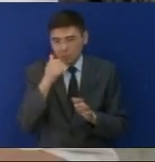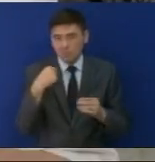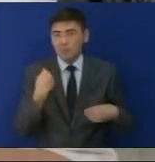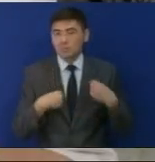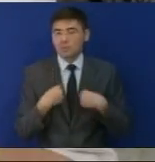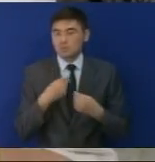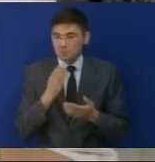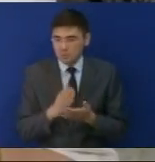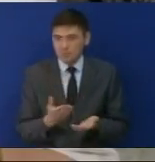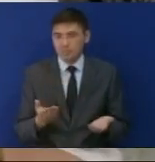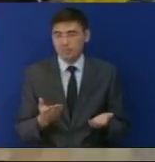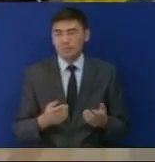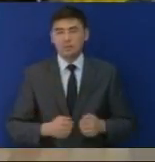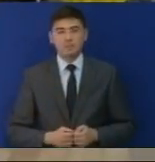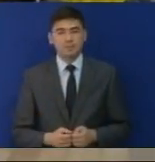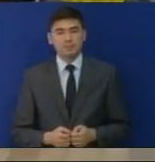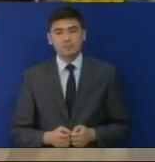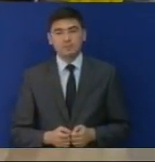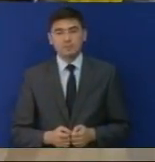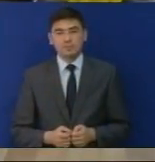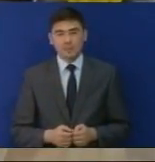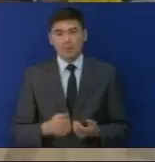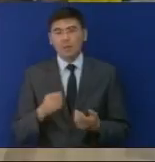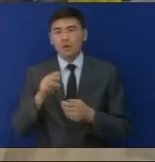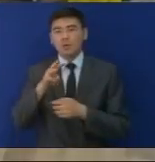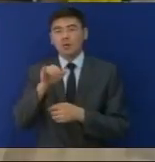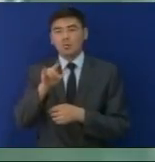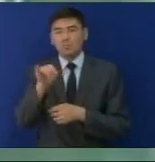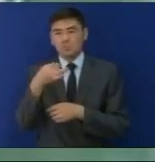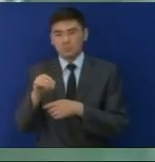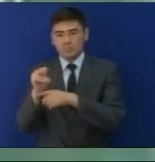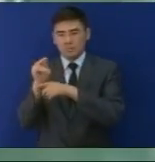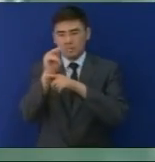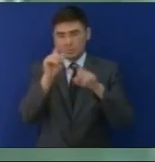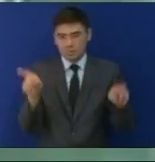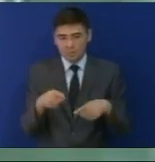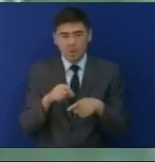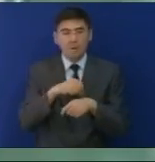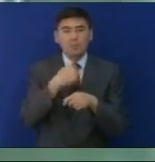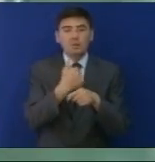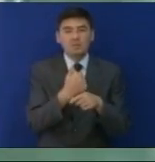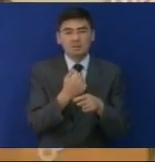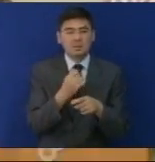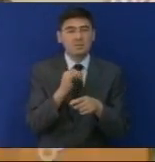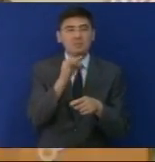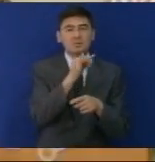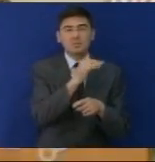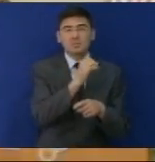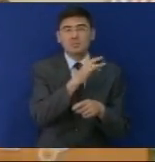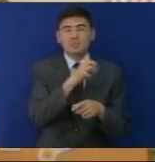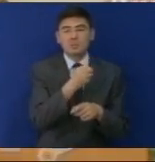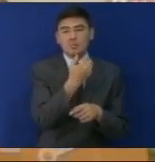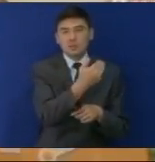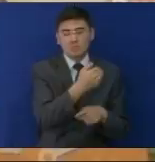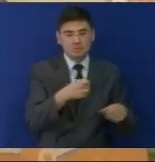года есть такие экспонаты. При реставрации музея основной целью было сформировать передовые образцы исторических страниц Жарминского